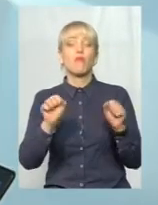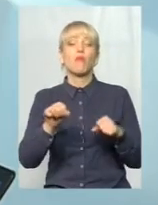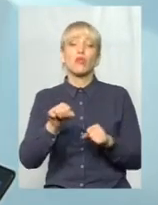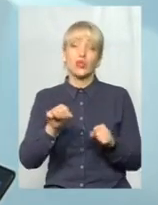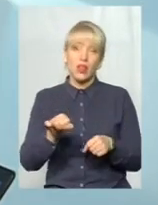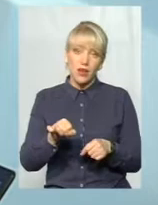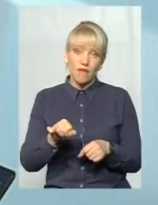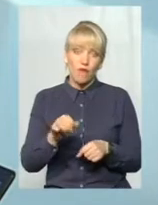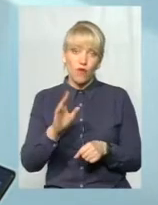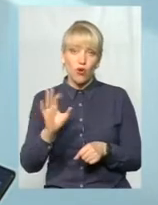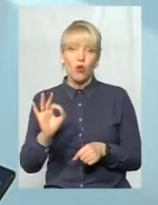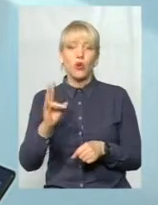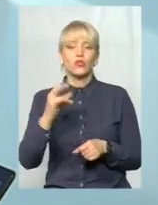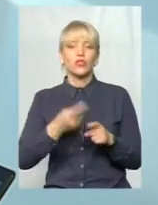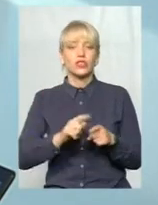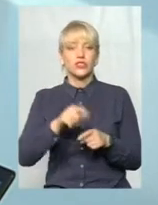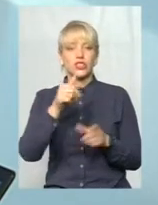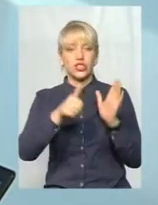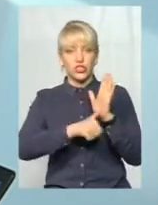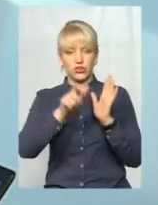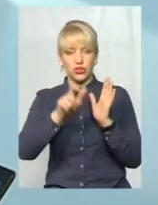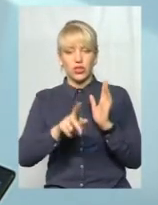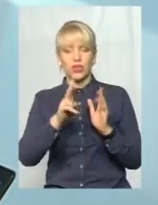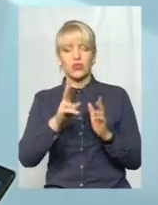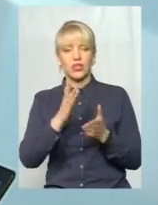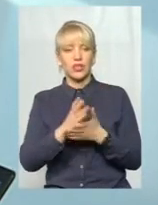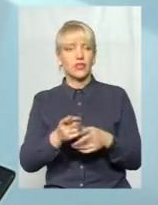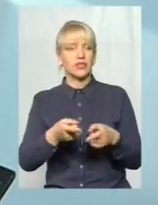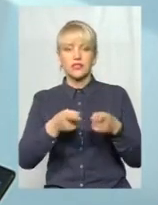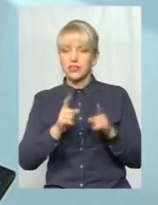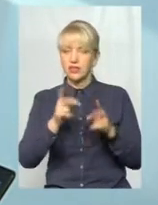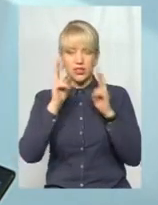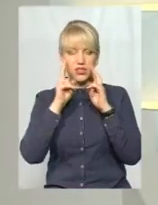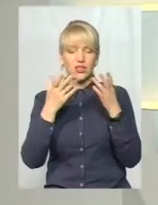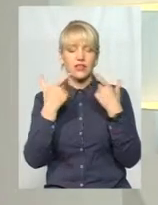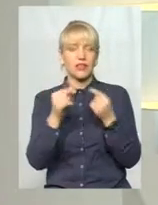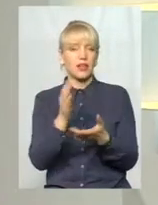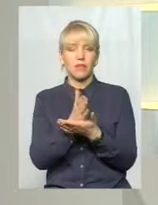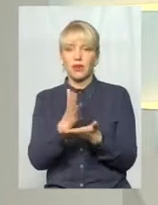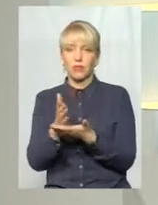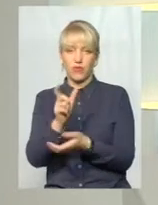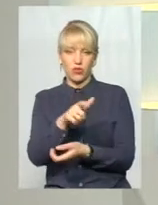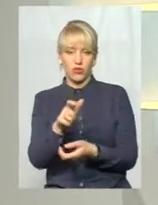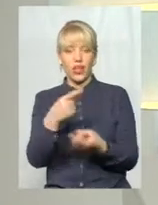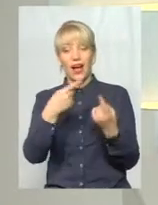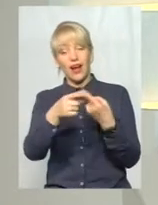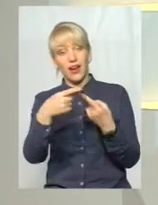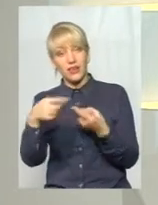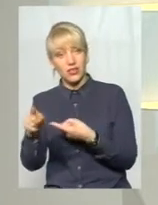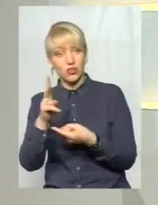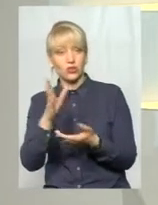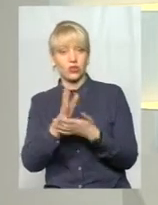але тих 6 осіб, які є, це ті дійсно, які не знають, де їхнє місце перебування. Всі інші, які в нас знаходяться в